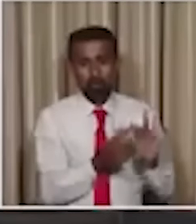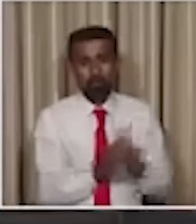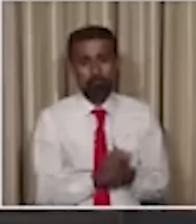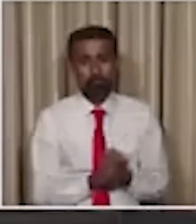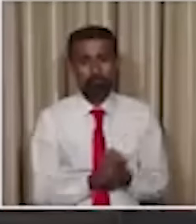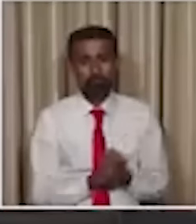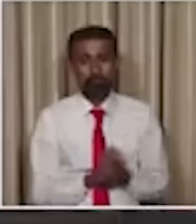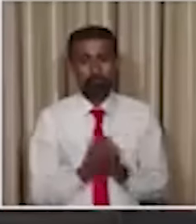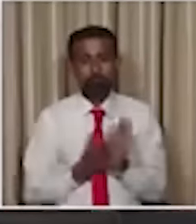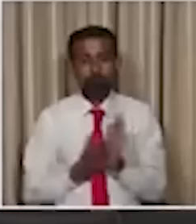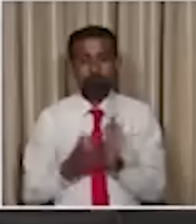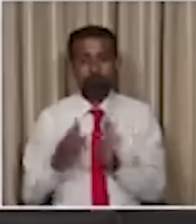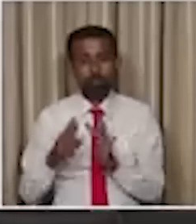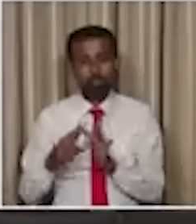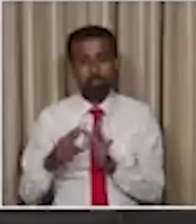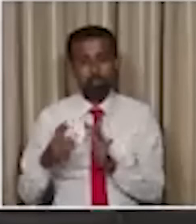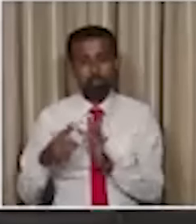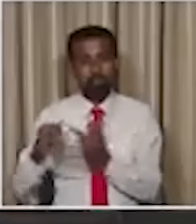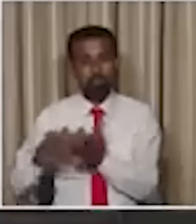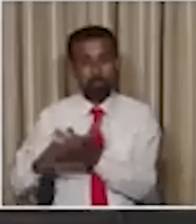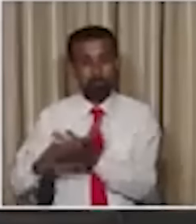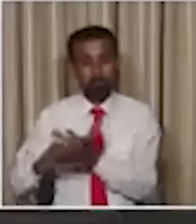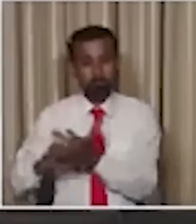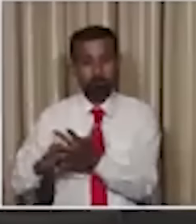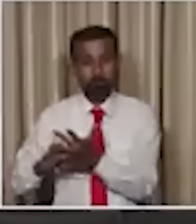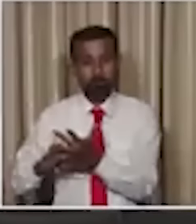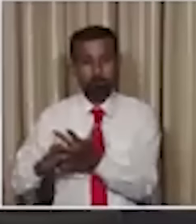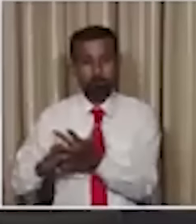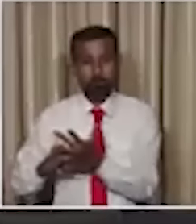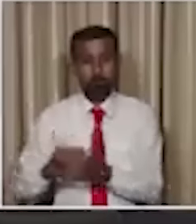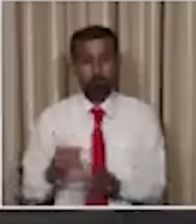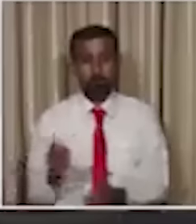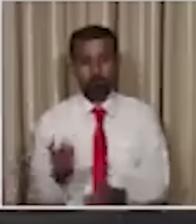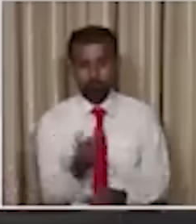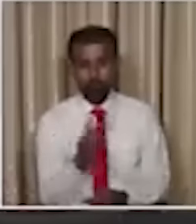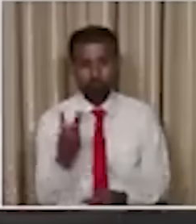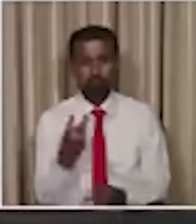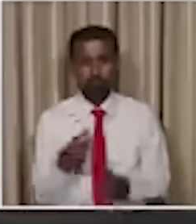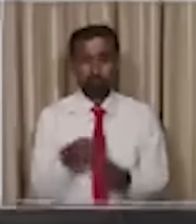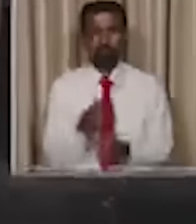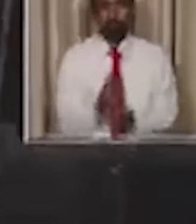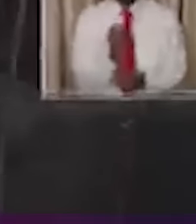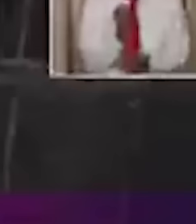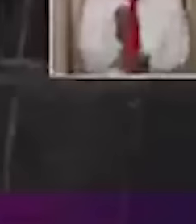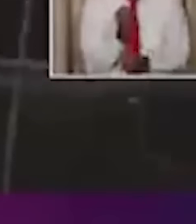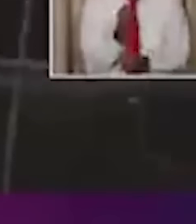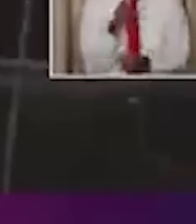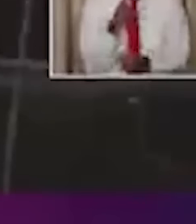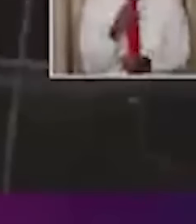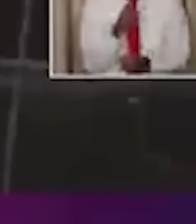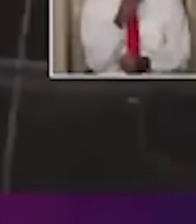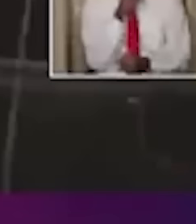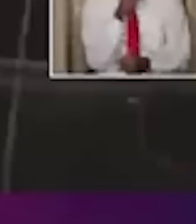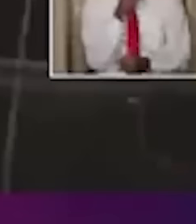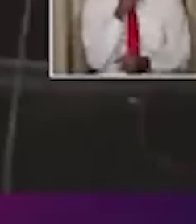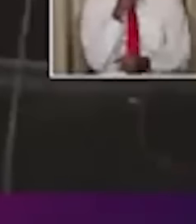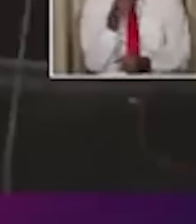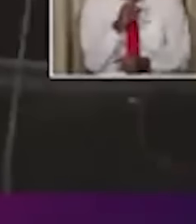හා මොහොමඩ් ඉබ්‍රාහිම් ඉස්මයිල් අහමඩ් යන තිදෙනාටම නීතිපතිතුමා විසින් කොළඹ මහාධිකරණයේ නඩු